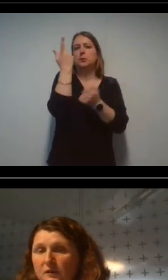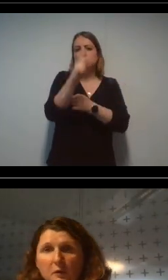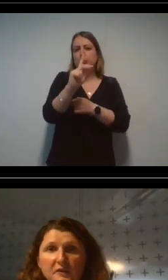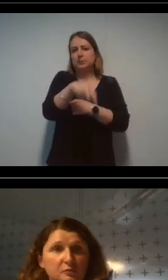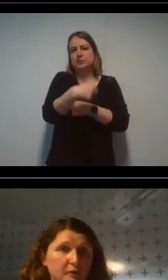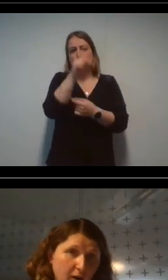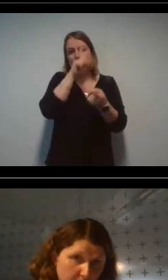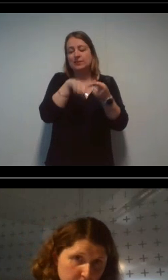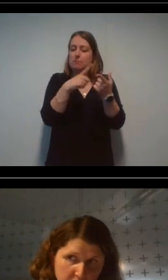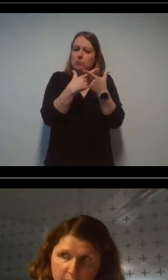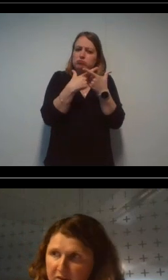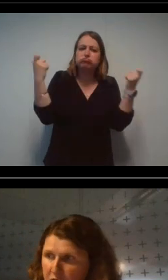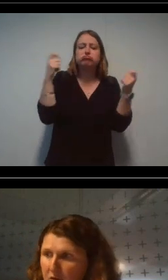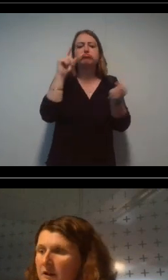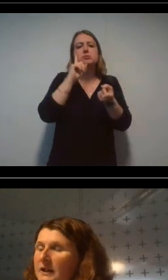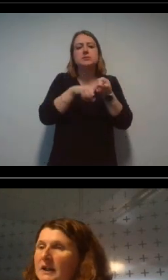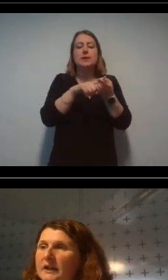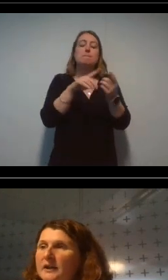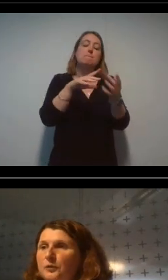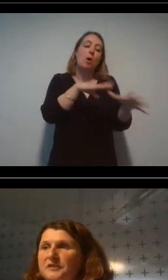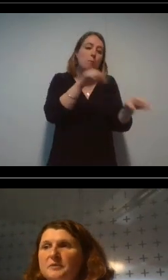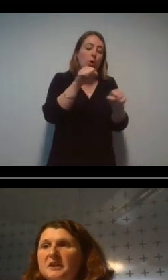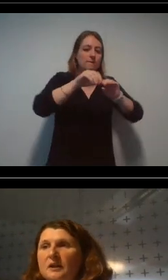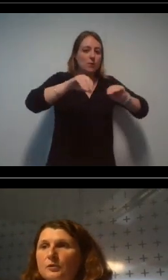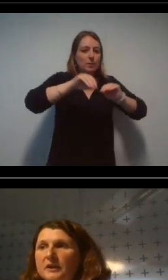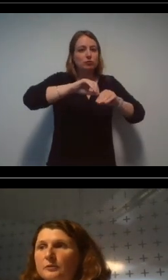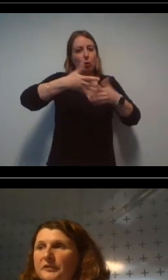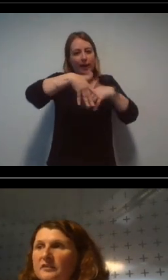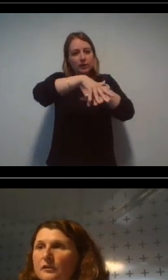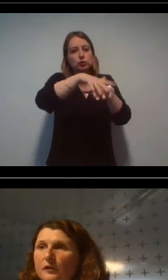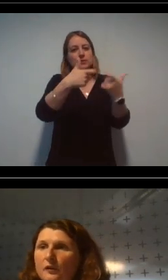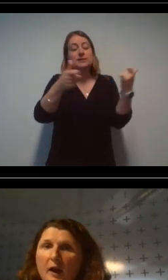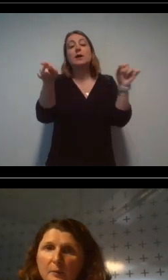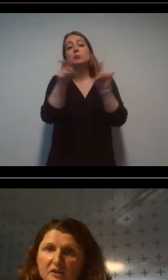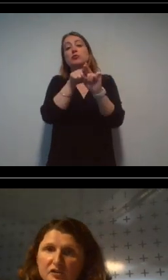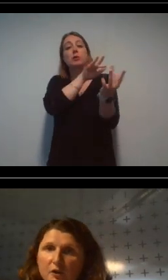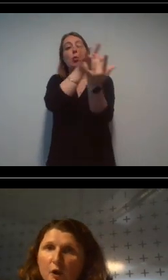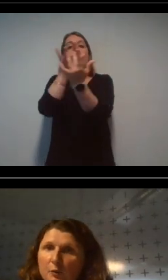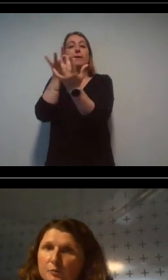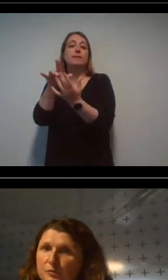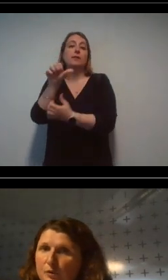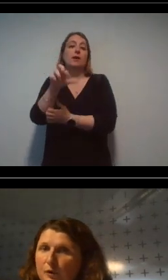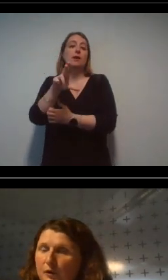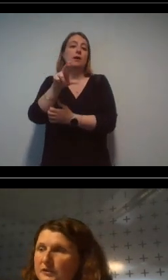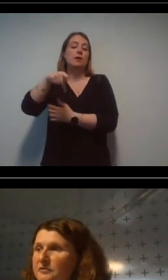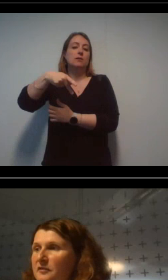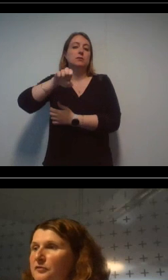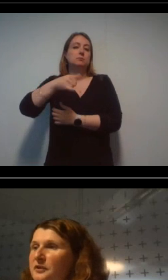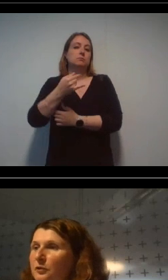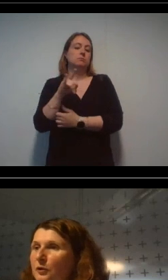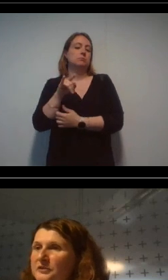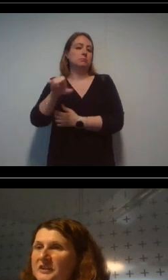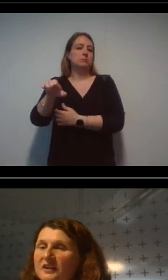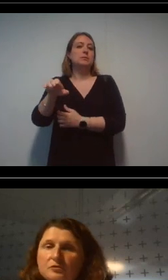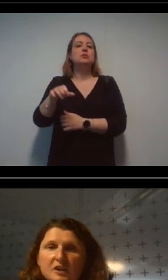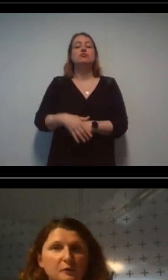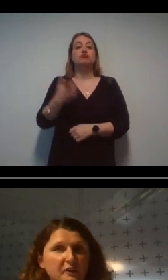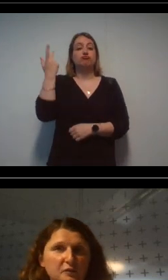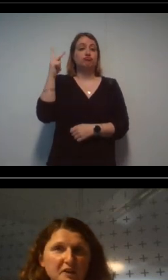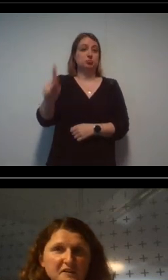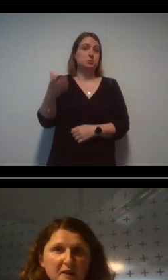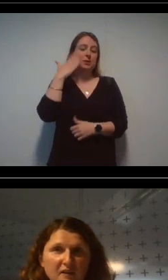sujets emploi-formation et inclusion, bien sûr. Et on vous a mis également les contacts Arpège pour, si vous avez envie de creuser